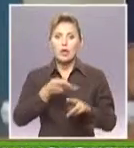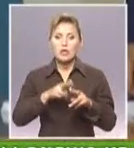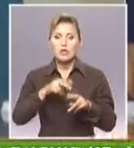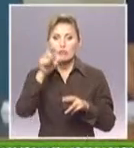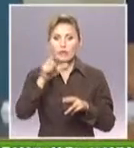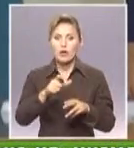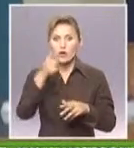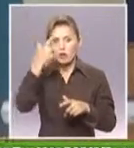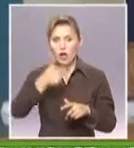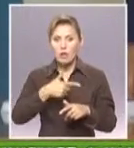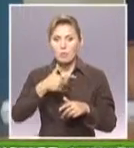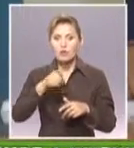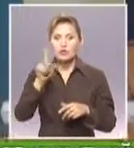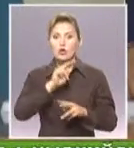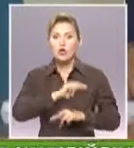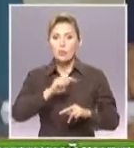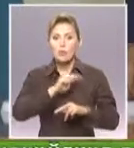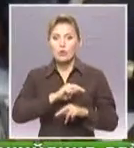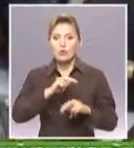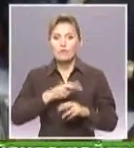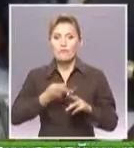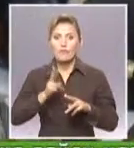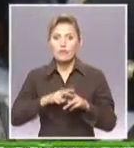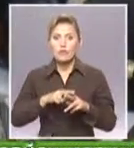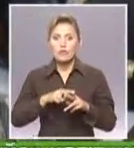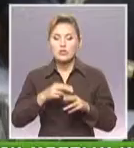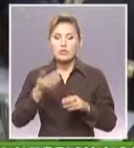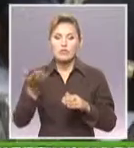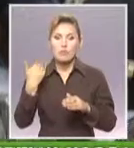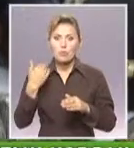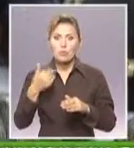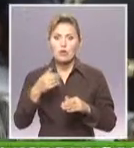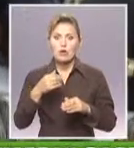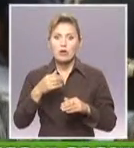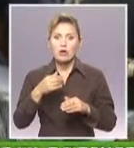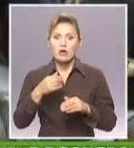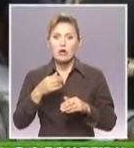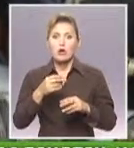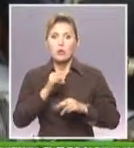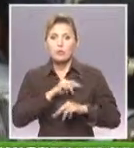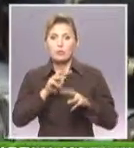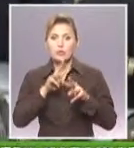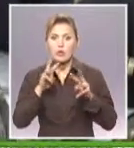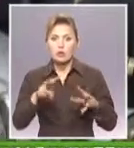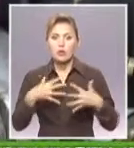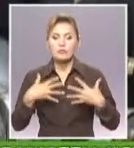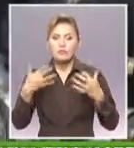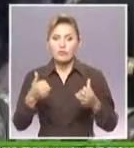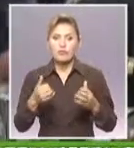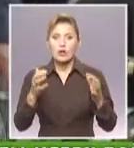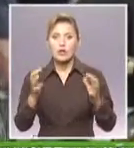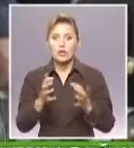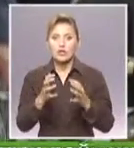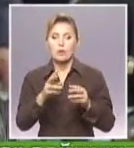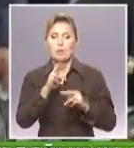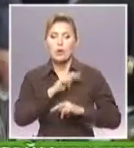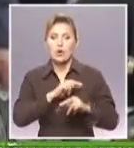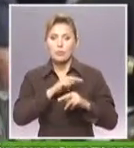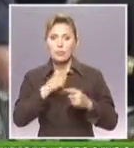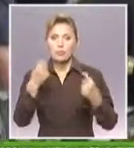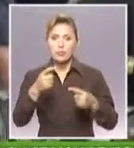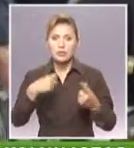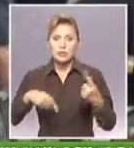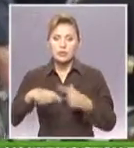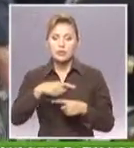вопросах. Поработал в Минфине в свое время, поработал министром здравоохранения, поработал в